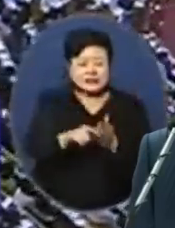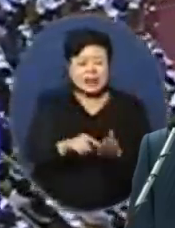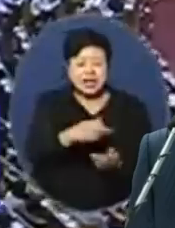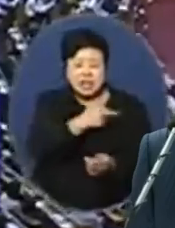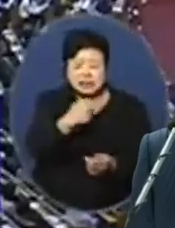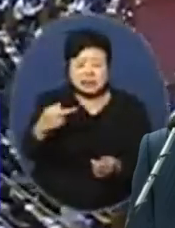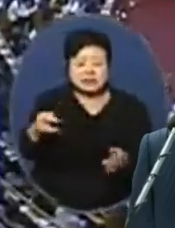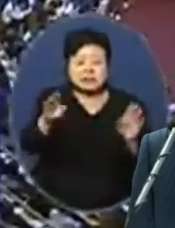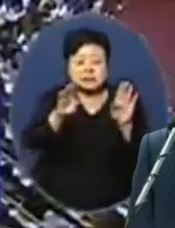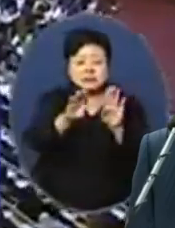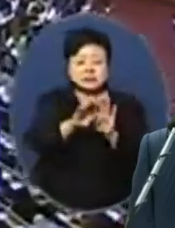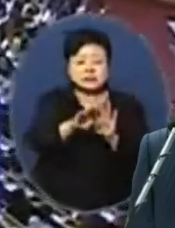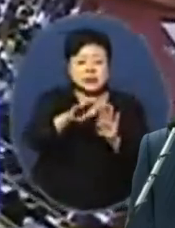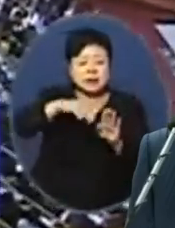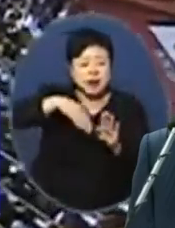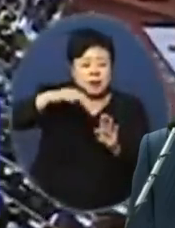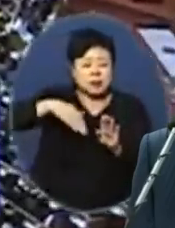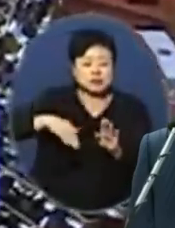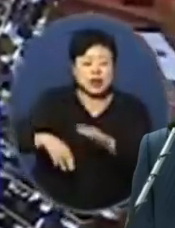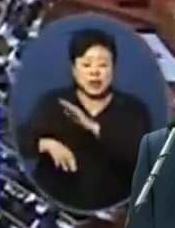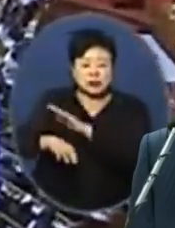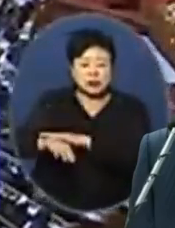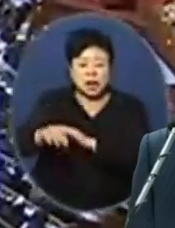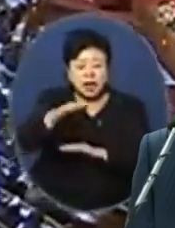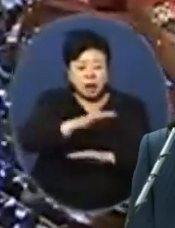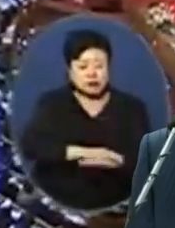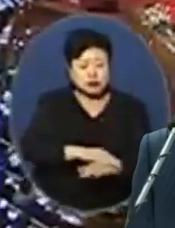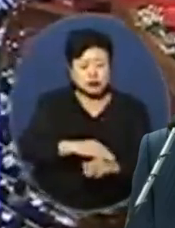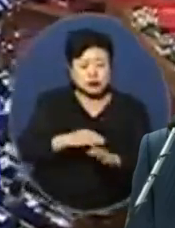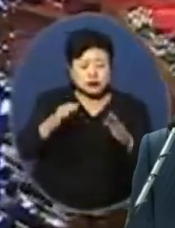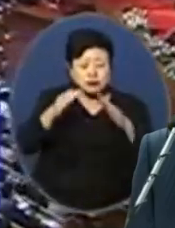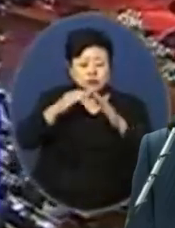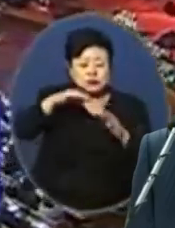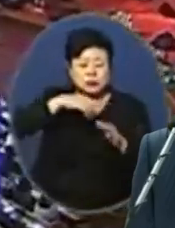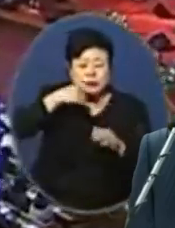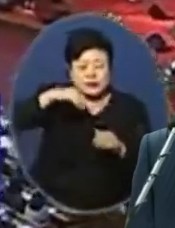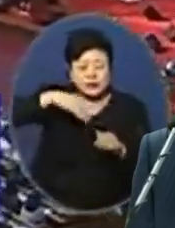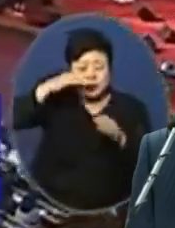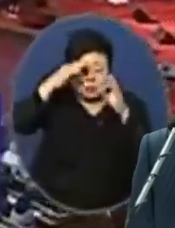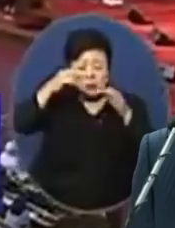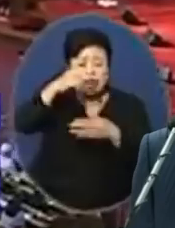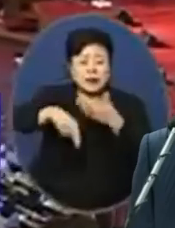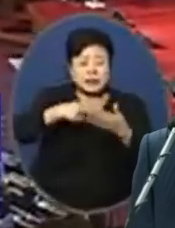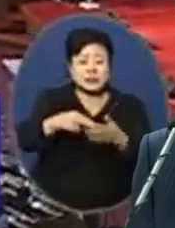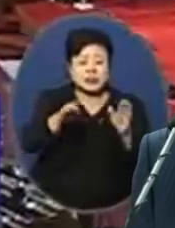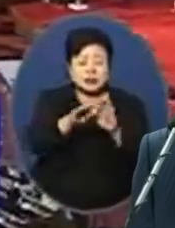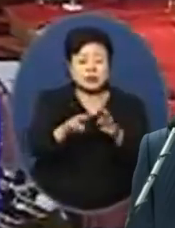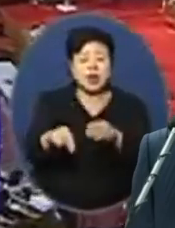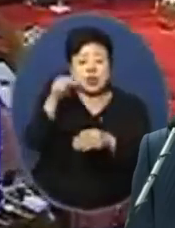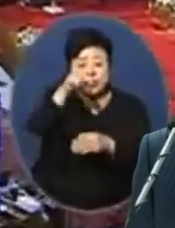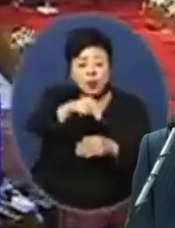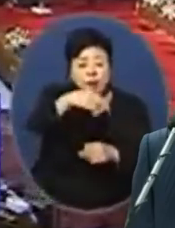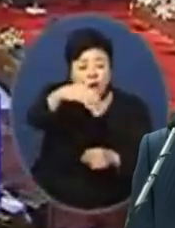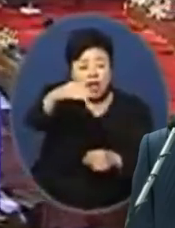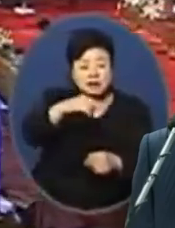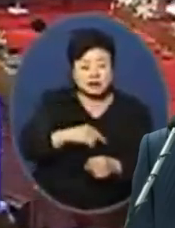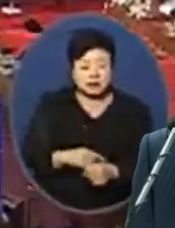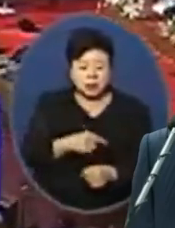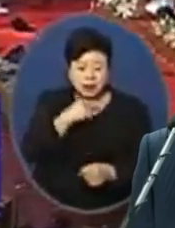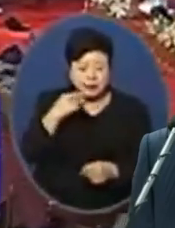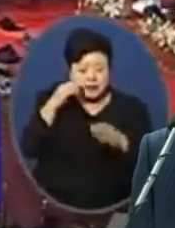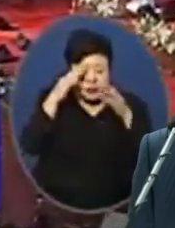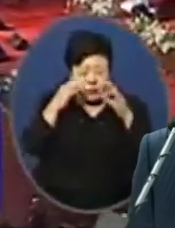큰 안방 임방과 좌우 문설주의 피를 보시고 야훼께서 그 문을 넘으시고 피를